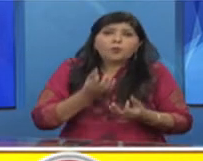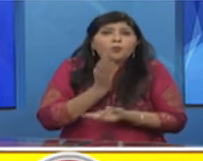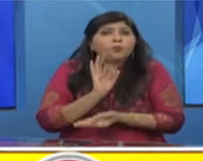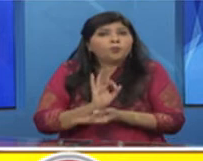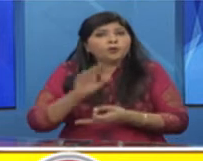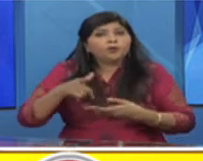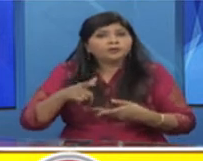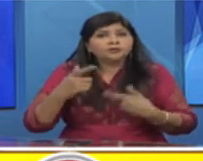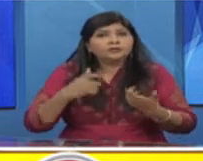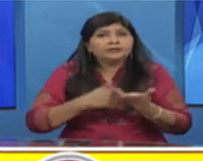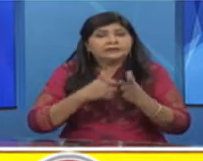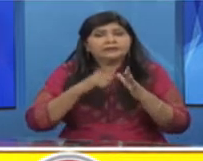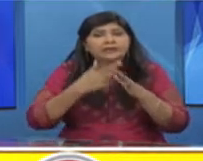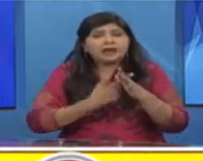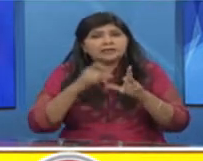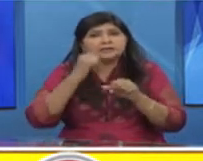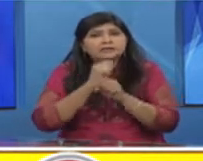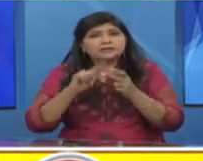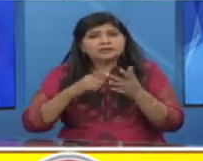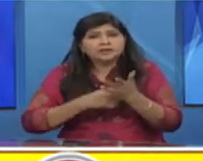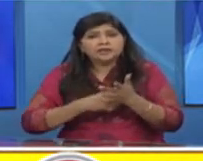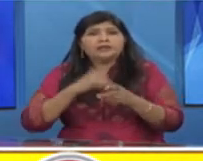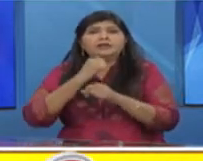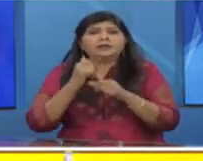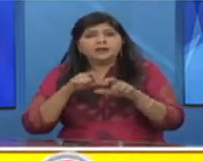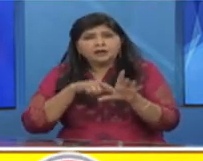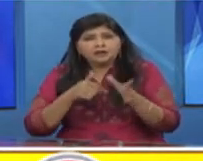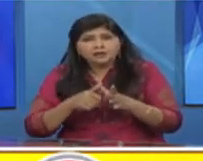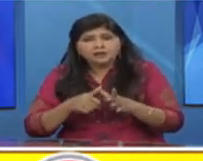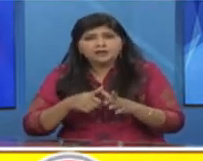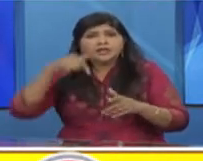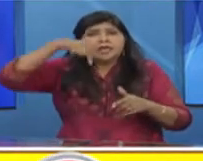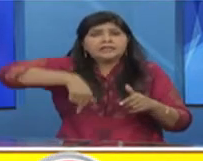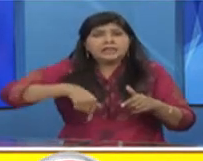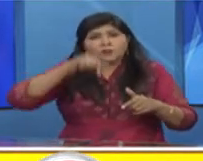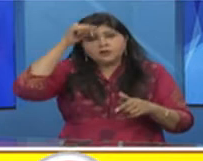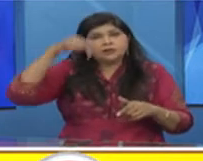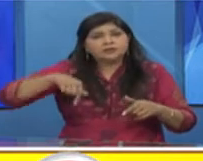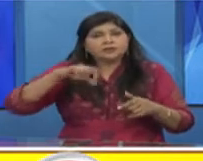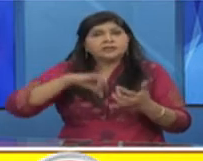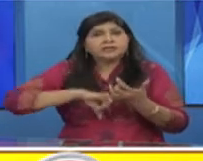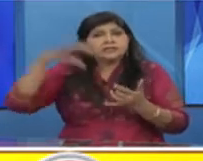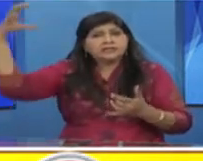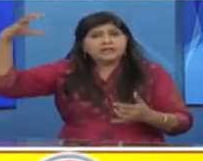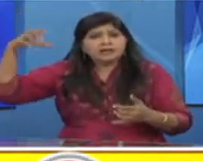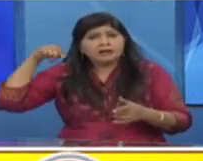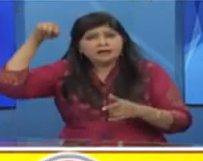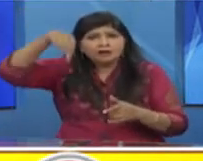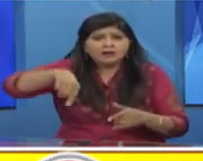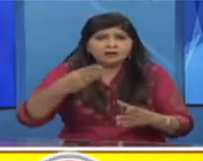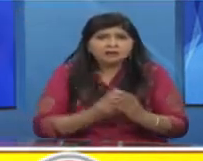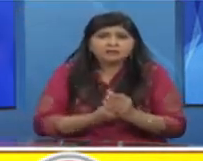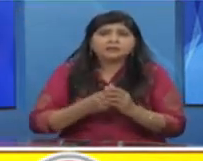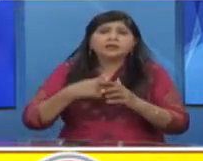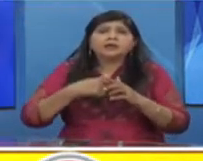जुड़ी राजगीर और गया जैसे धार्मिक स्थानों पर भी गए थे। दक्षिण में गुरु नानक देव जी श्रीलंका तक की यात्रा की। कर्नाटका